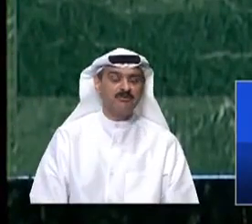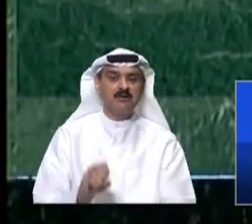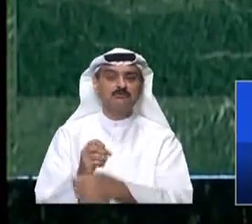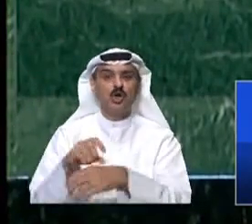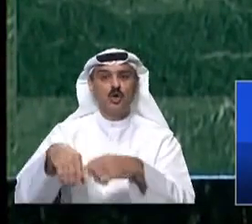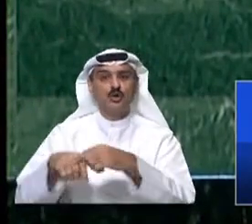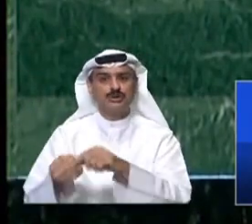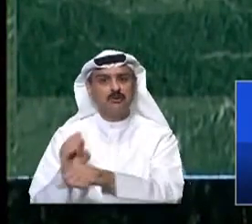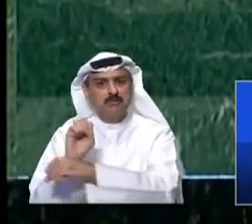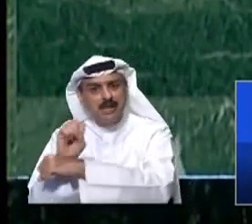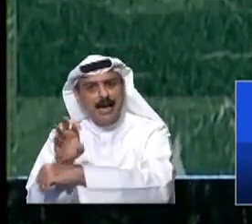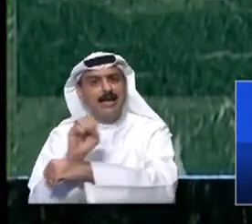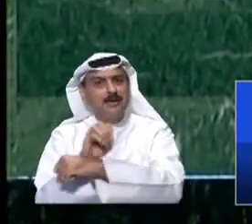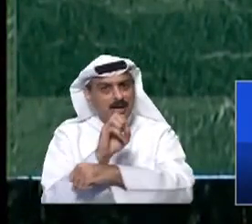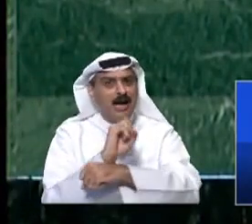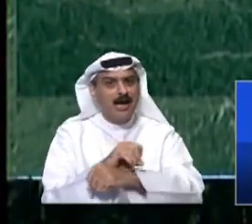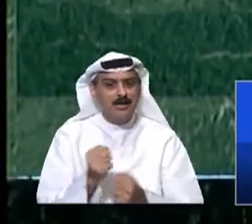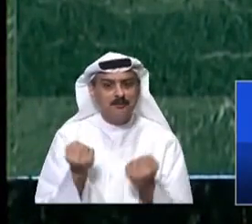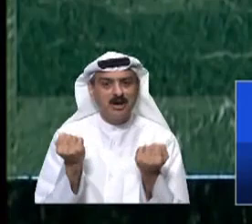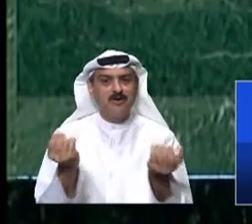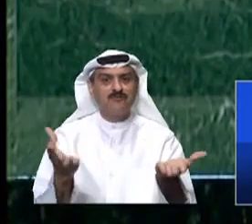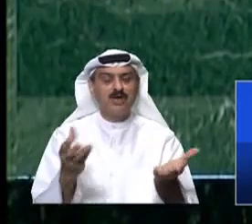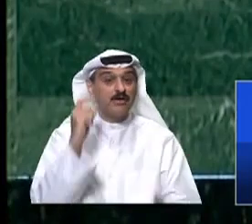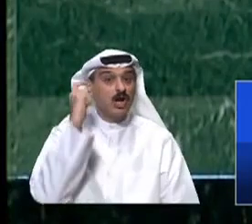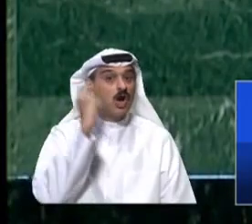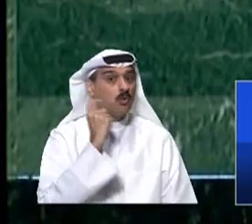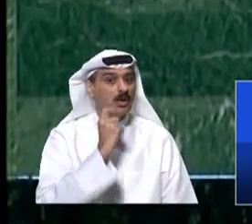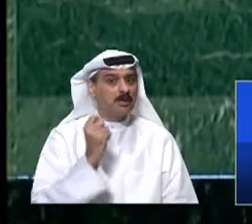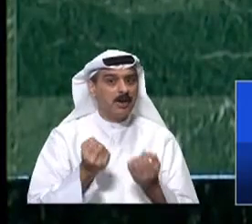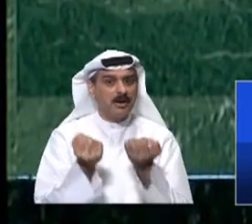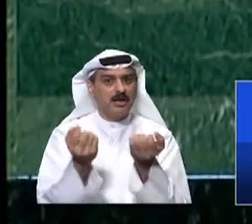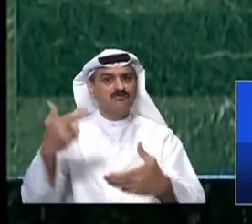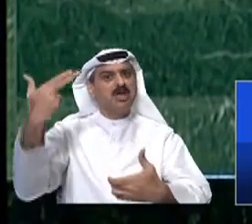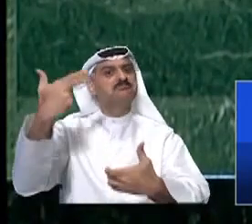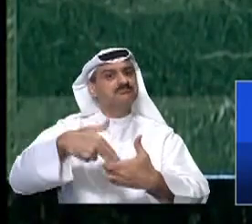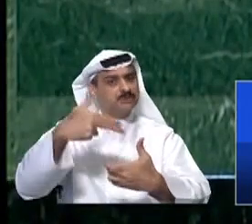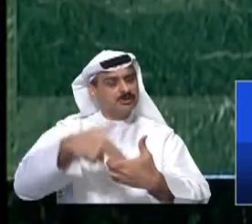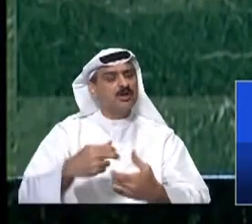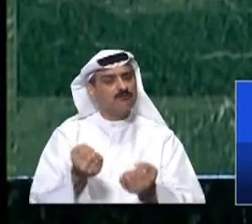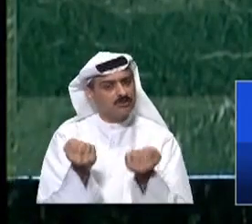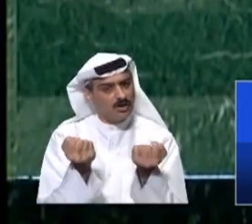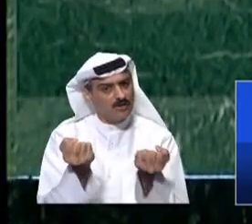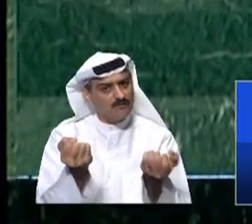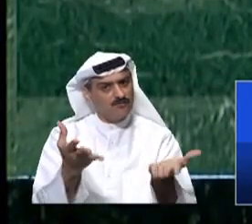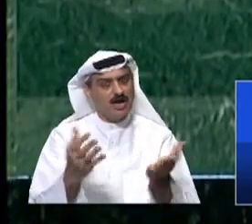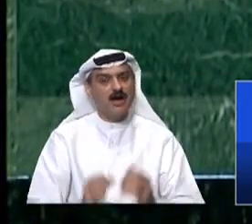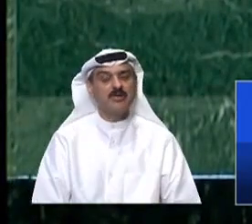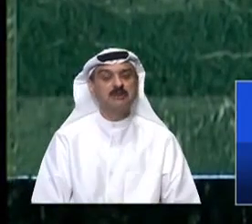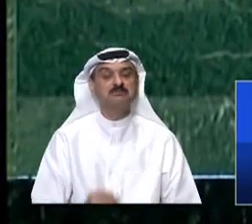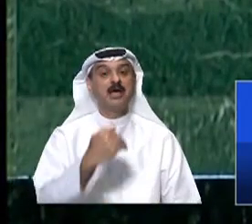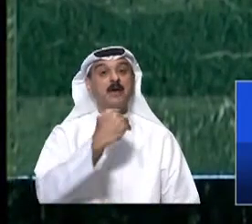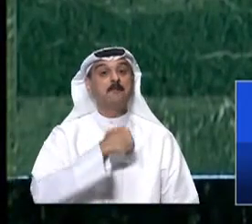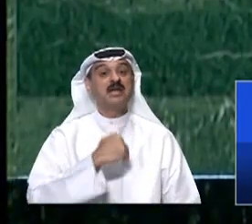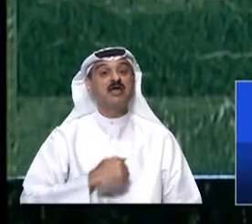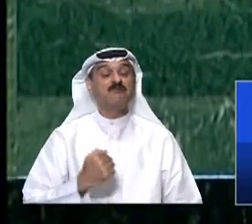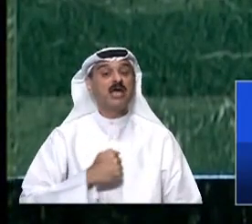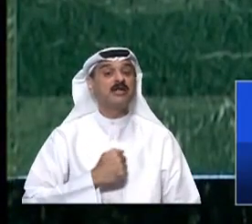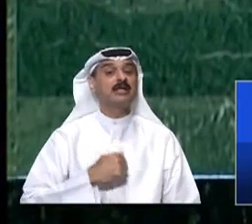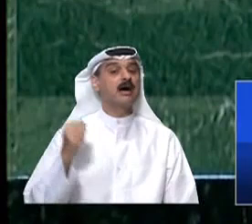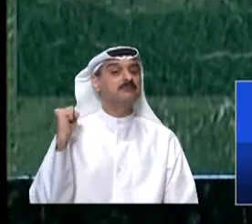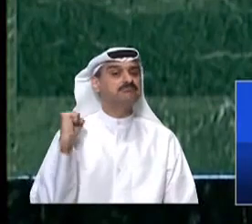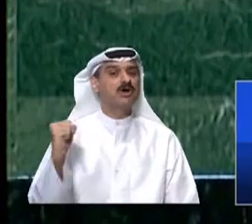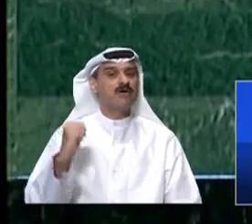الإمارات تأتي مما بها من موارد طبيعية ومن النفط تحديدا، لأنه آمن بأهمية التنمية